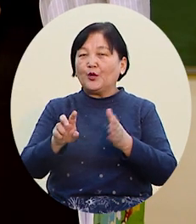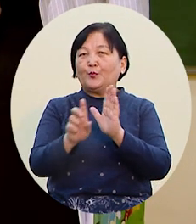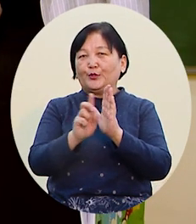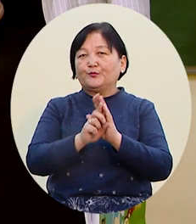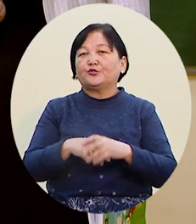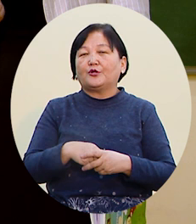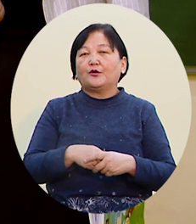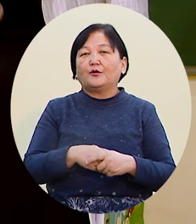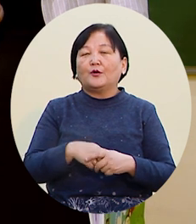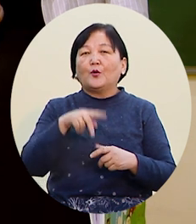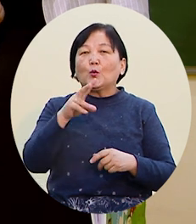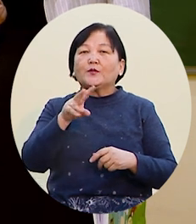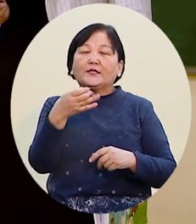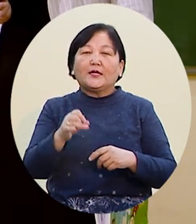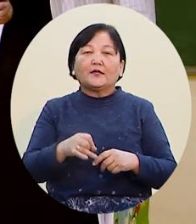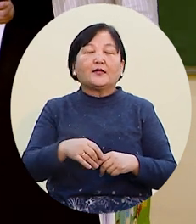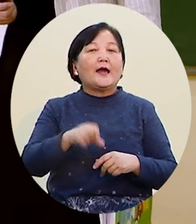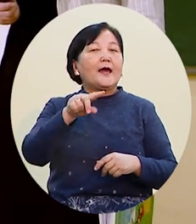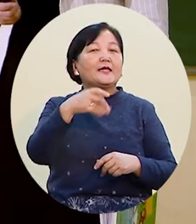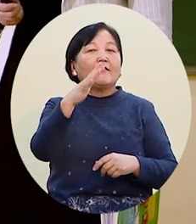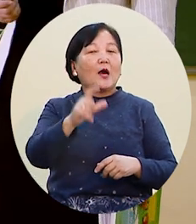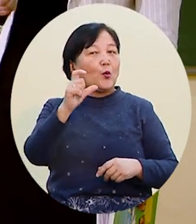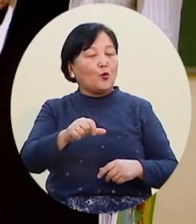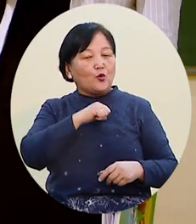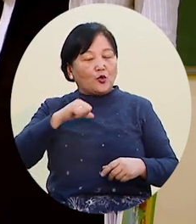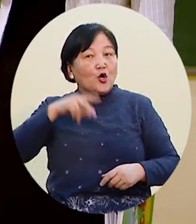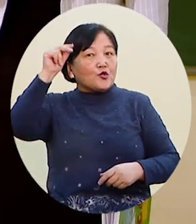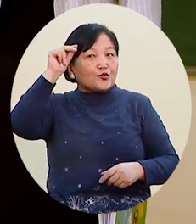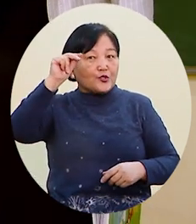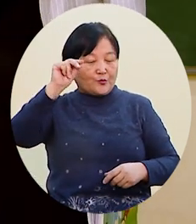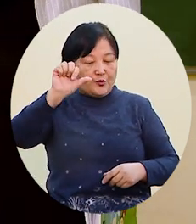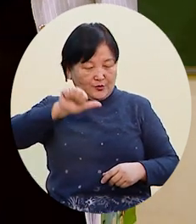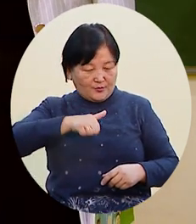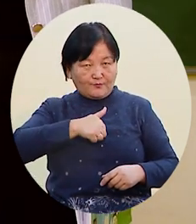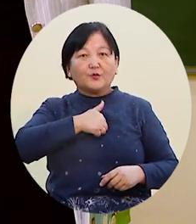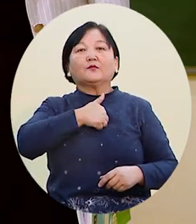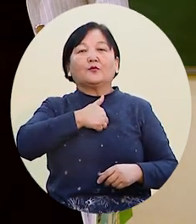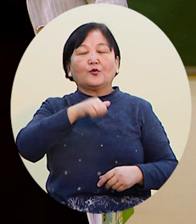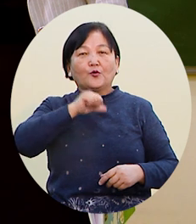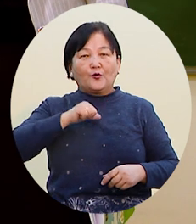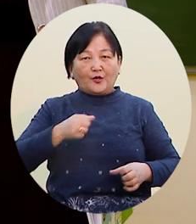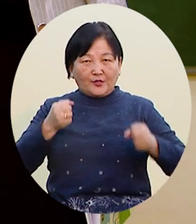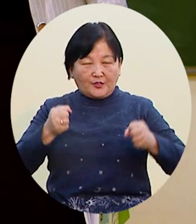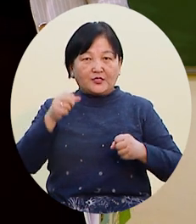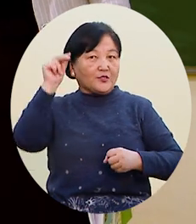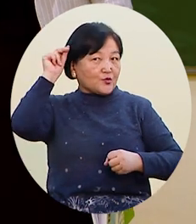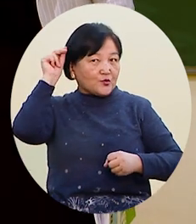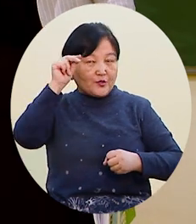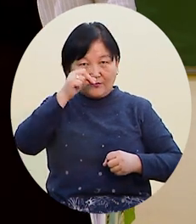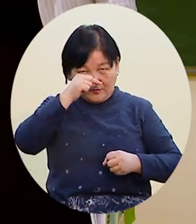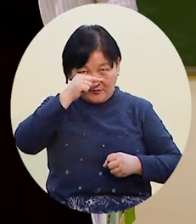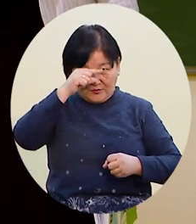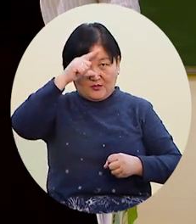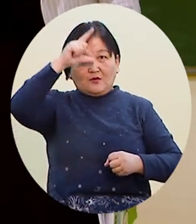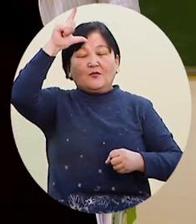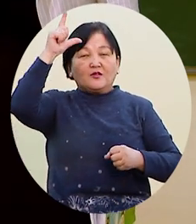улам баттгаж хичээхгүй болвол өчүүхэн амжилттай ихэд бодон сагсуурч өнгөрснөөр алагдаа аврах шиг алга уруулахын